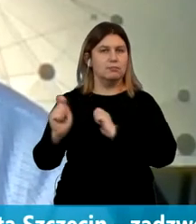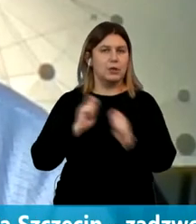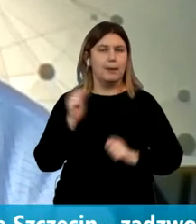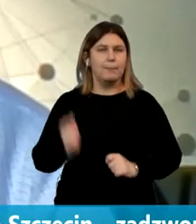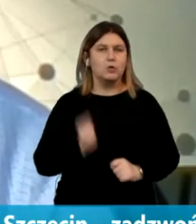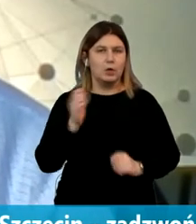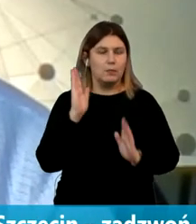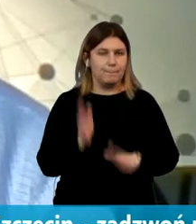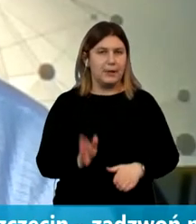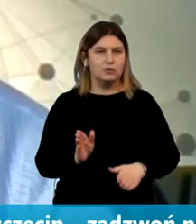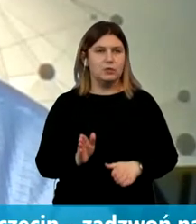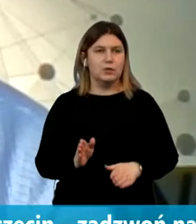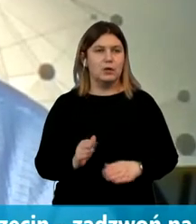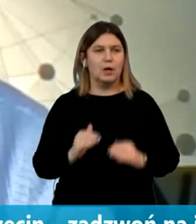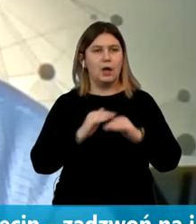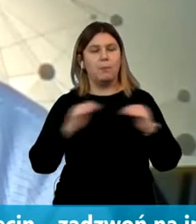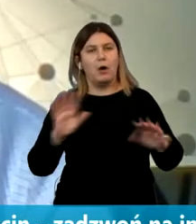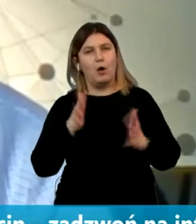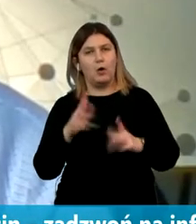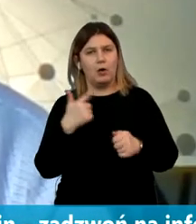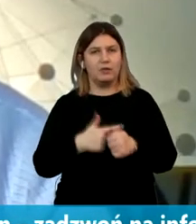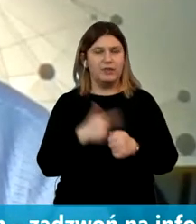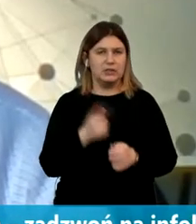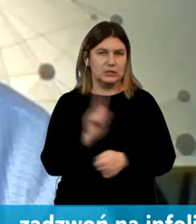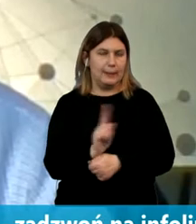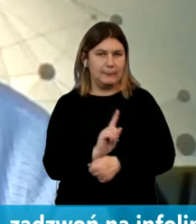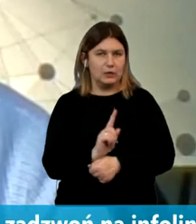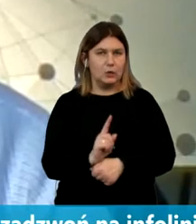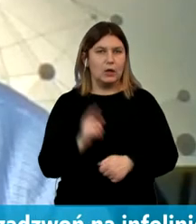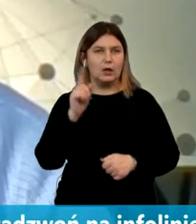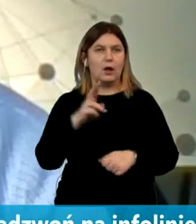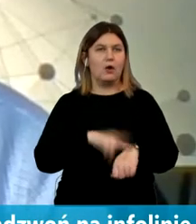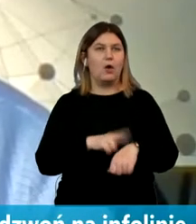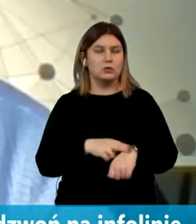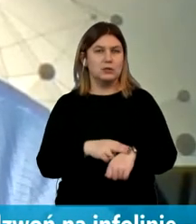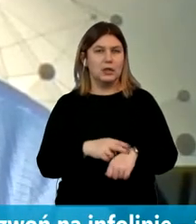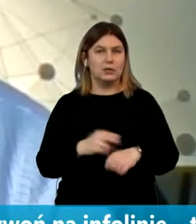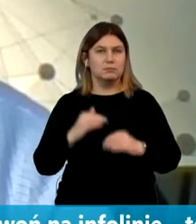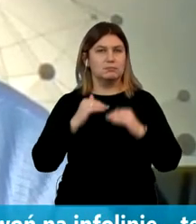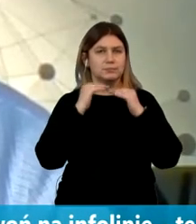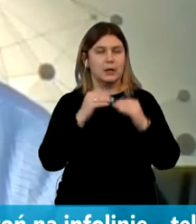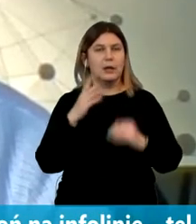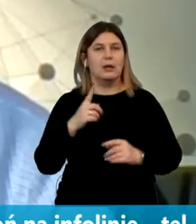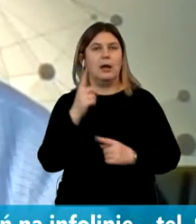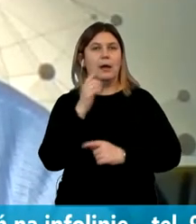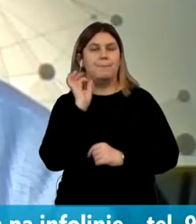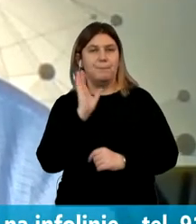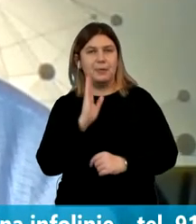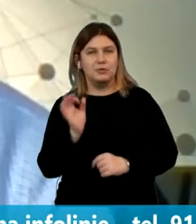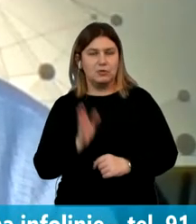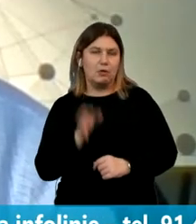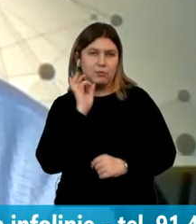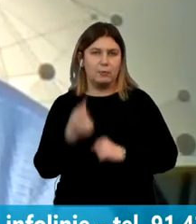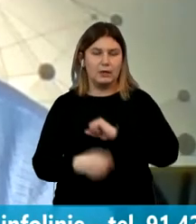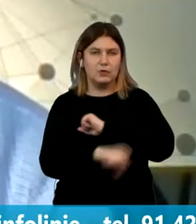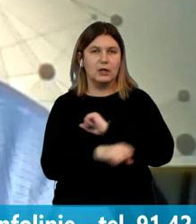będzie na poziomie około 20 minut, więc w godzinach szczytu, więc myślę, że będzie to fajna alternatywa na szczególnie na